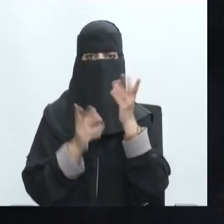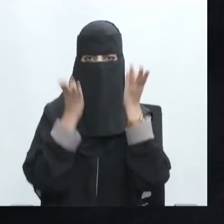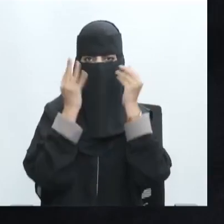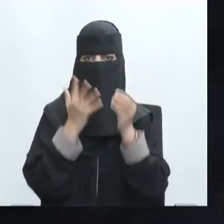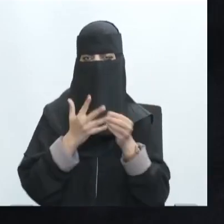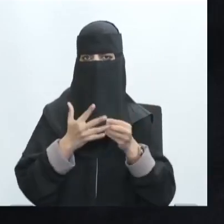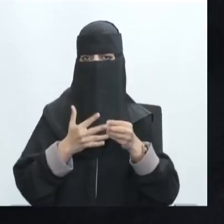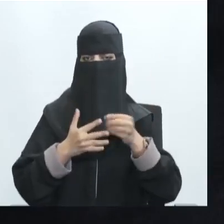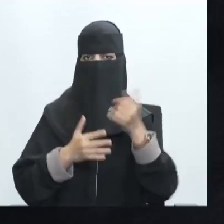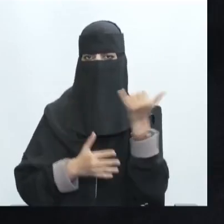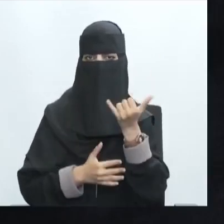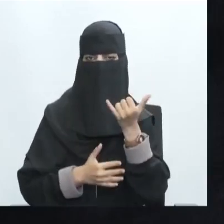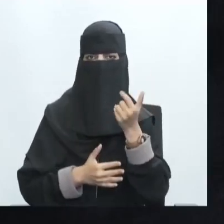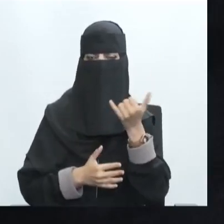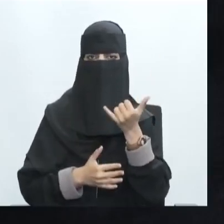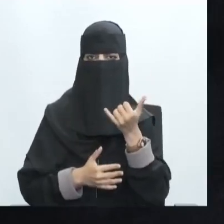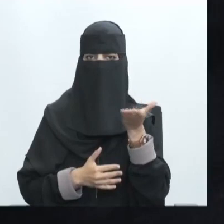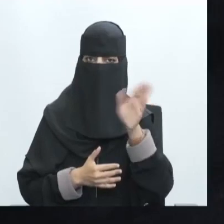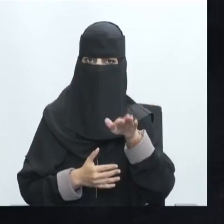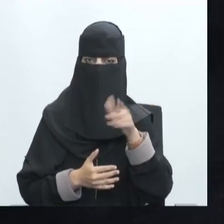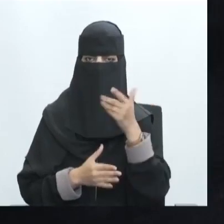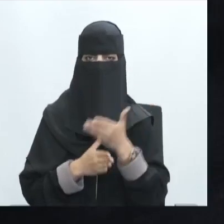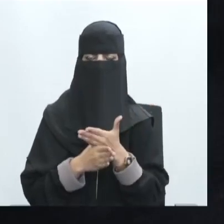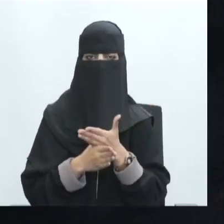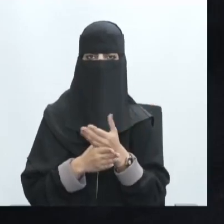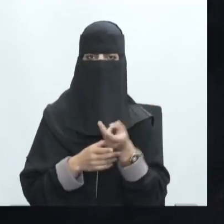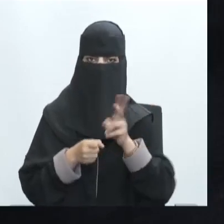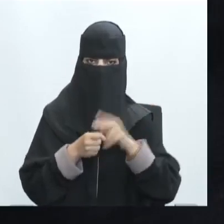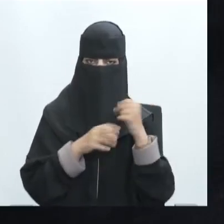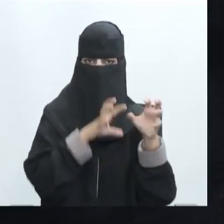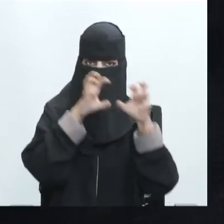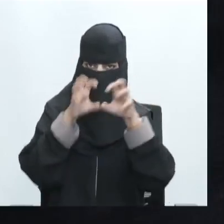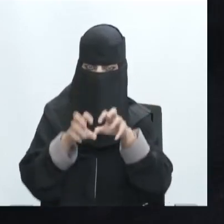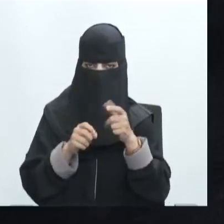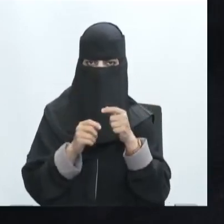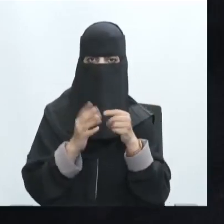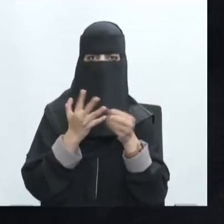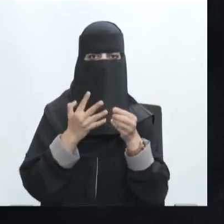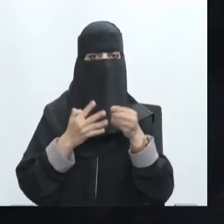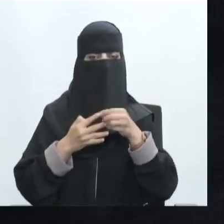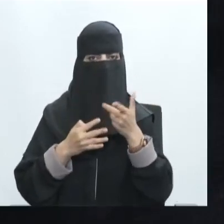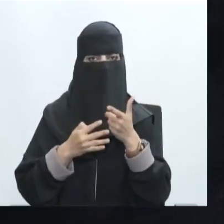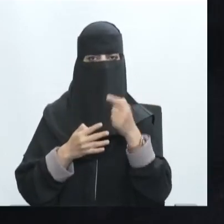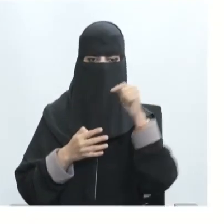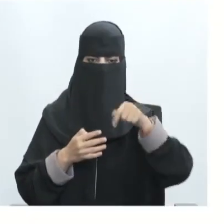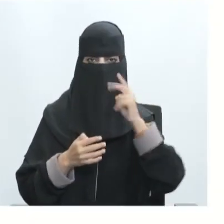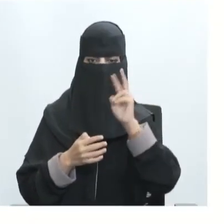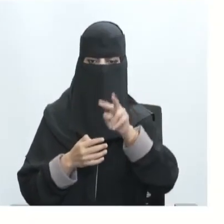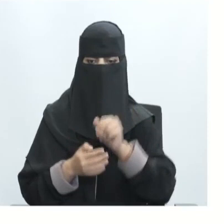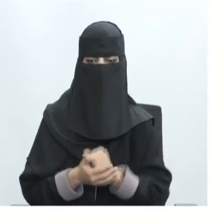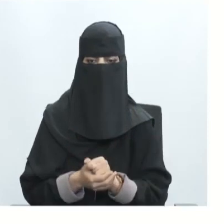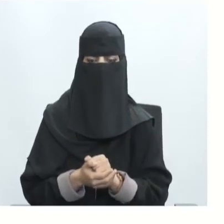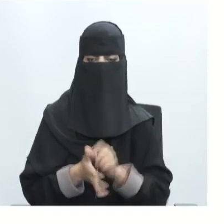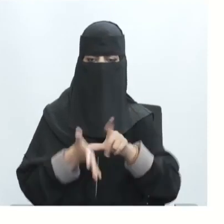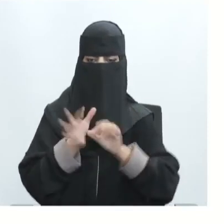مراحل مهمه جدا نتذكرها او نتذكر تلك المراحل الان